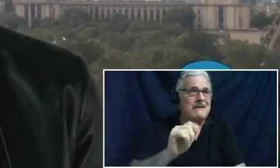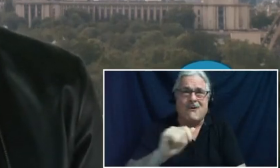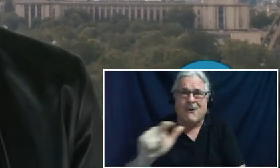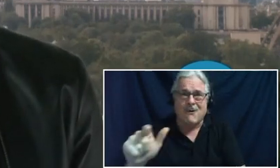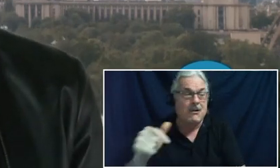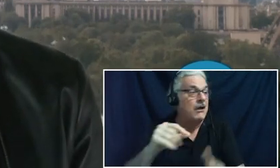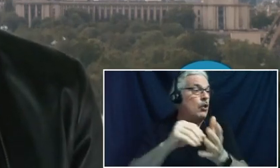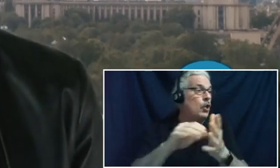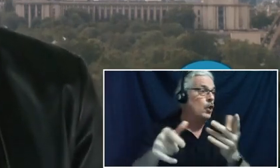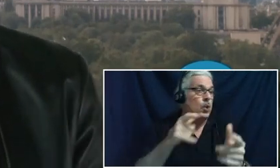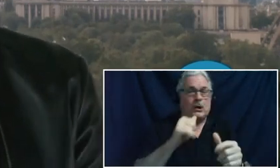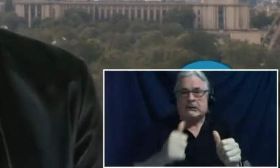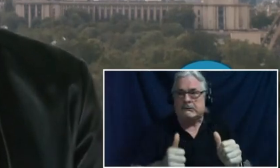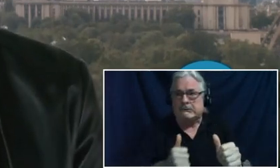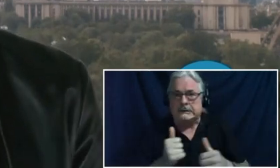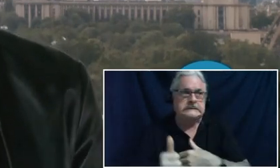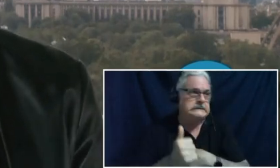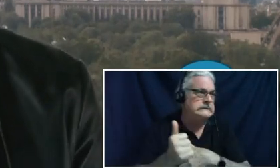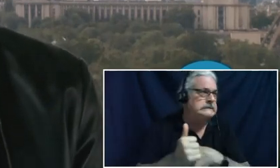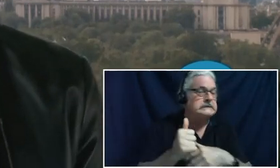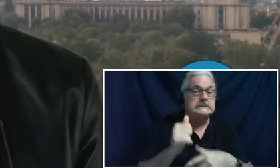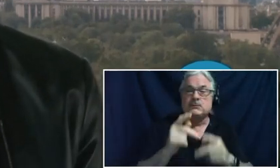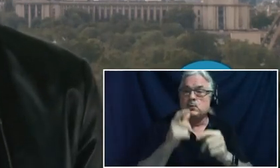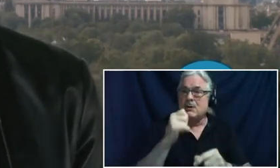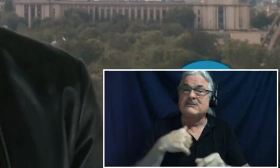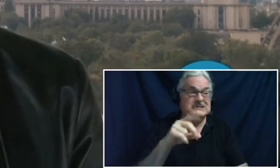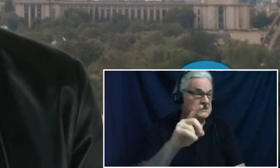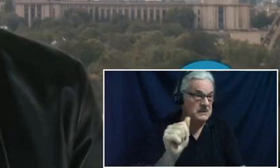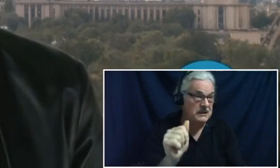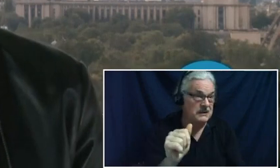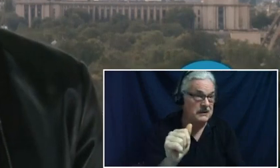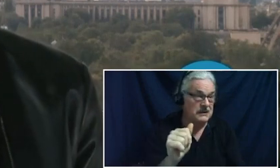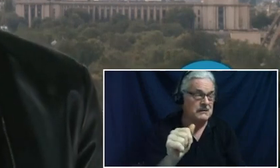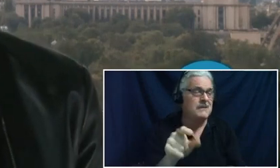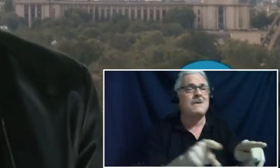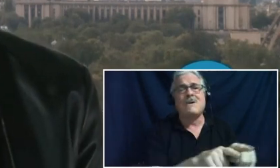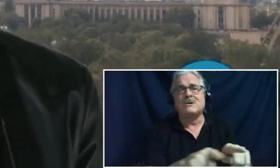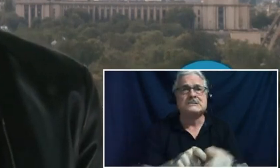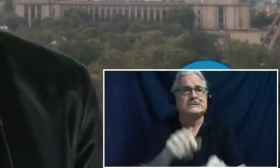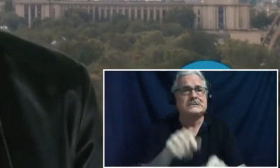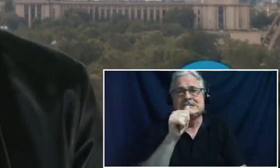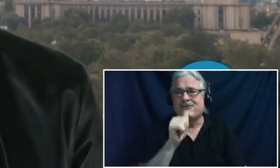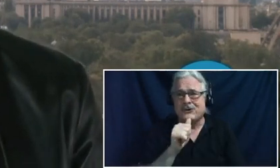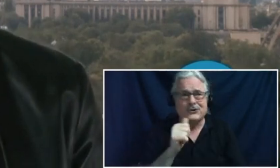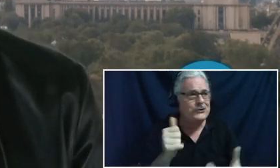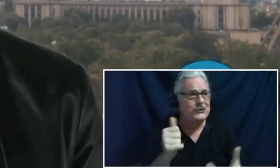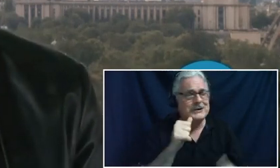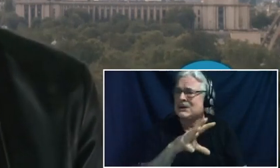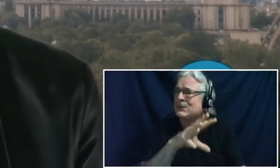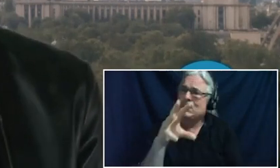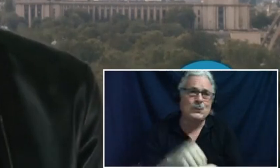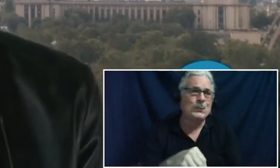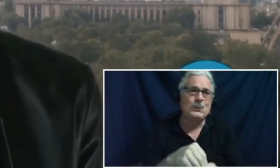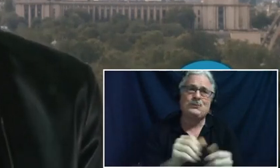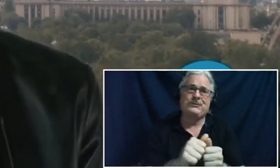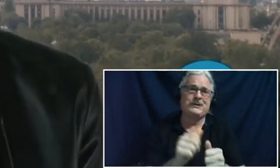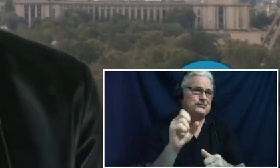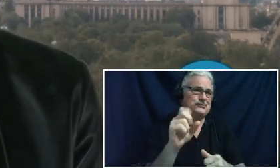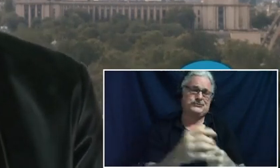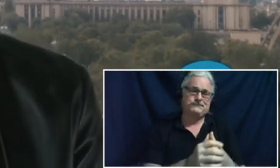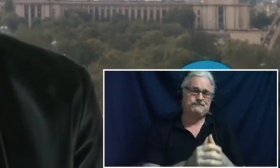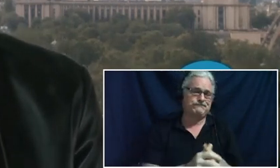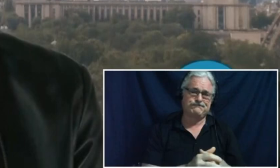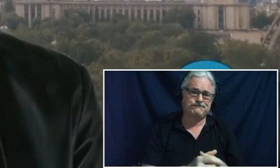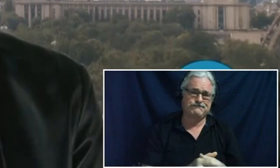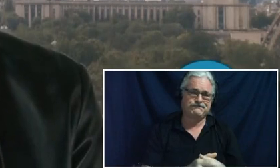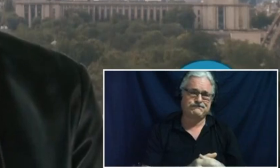d'inclusion dans l'éducation. La crise actuelle est l'occasion de tirer des enseignements et de construire des systèmes éducatifs plus résilients, plus